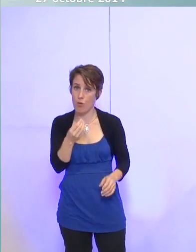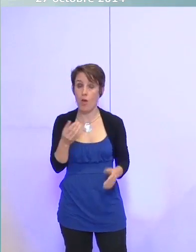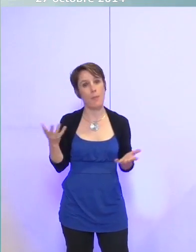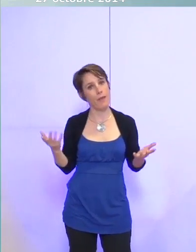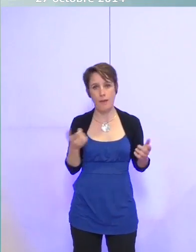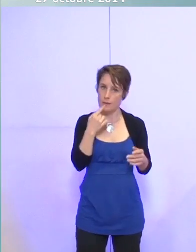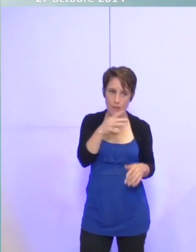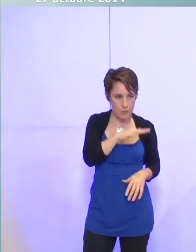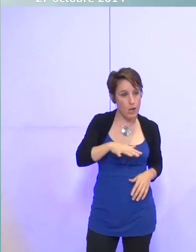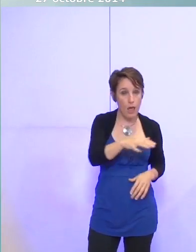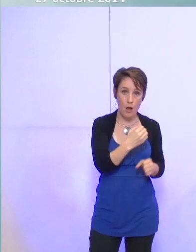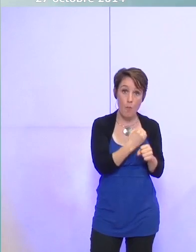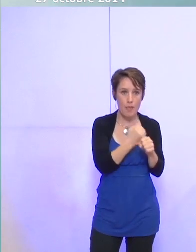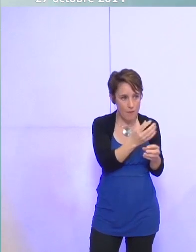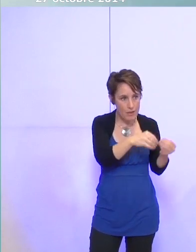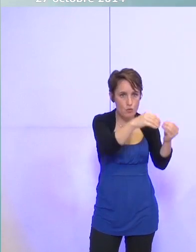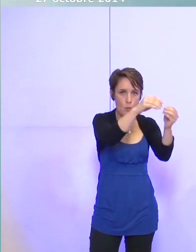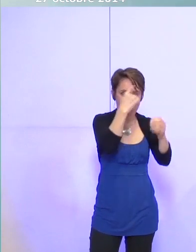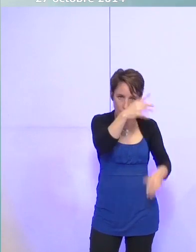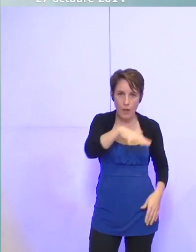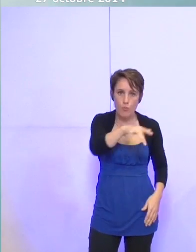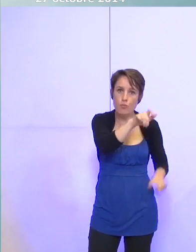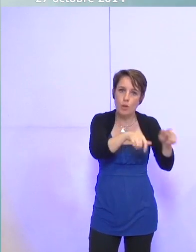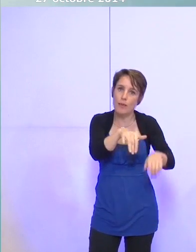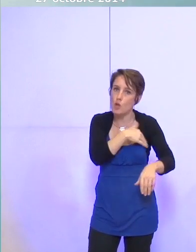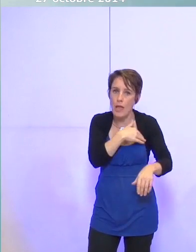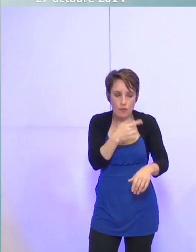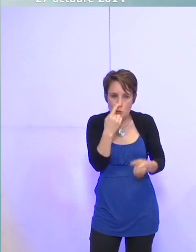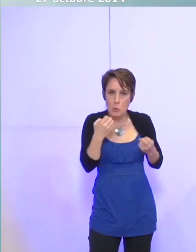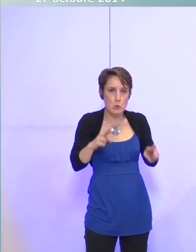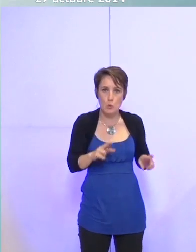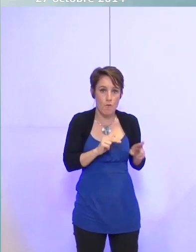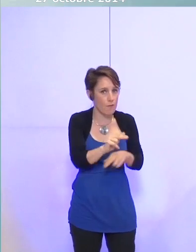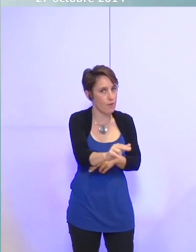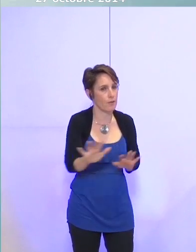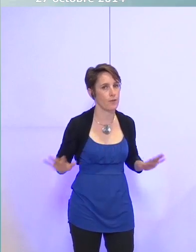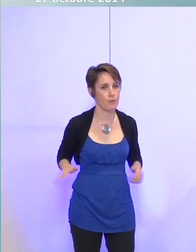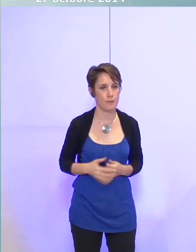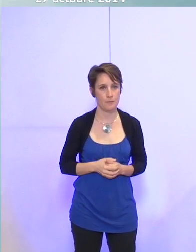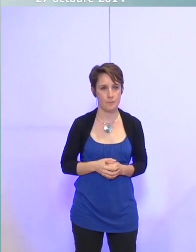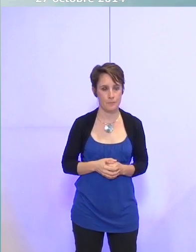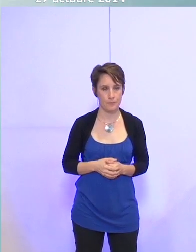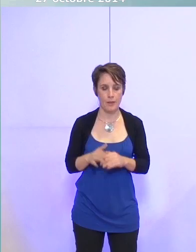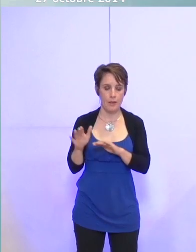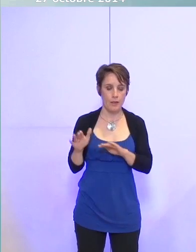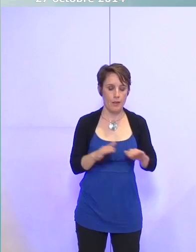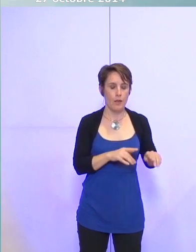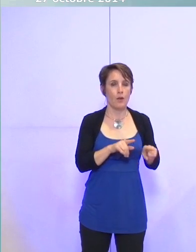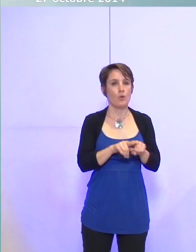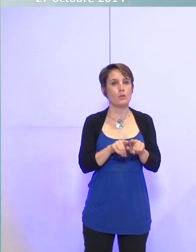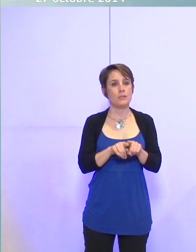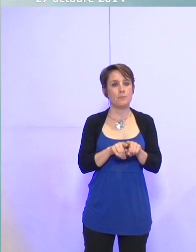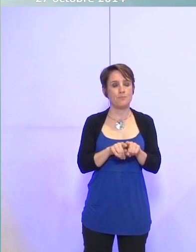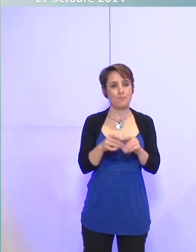nouvelle organisation et en charge de travail, sans aucun doute supplémentaire, pour bon nombre de fonctionnaires de la ville. Enfin, la valeur des